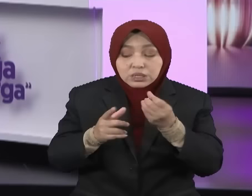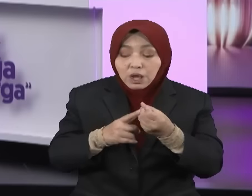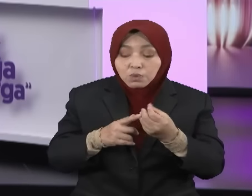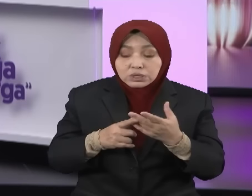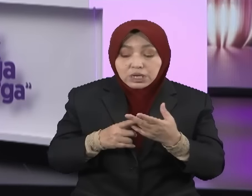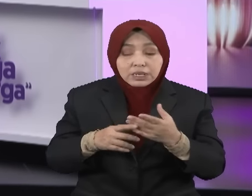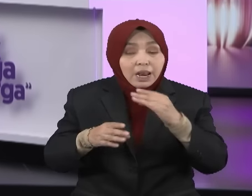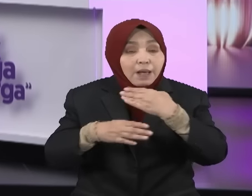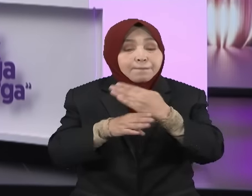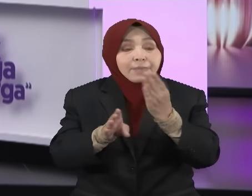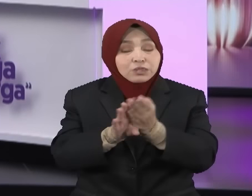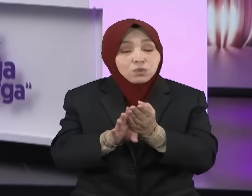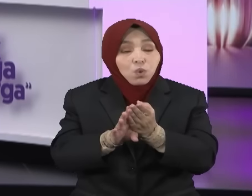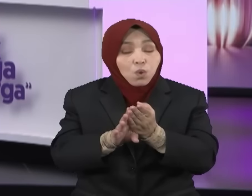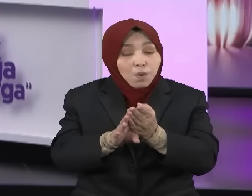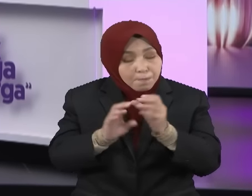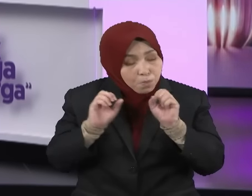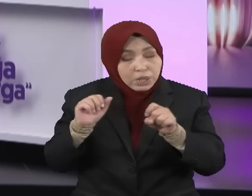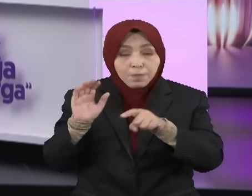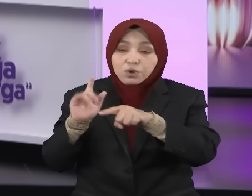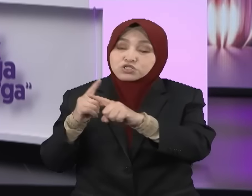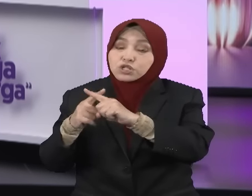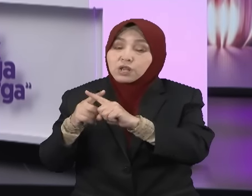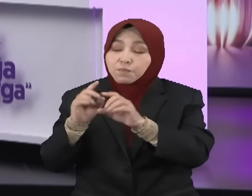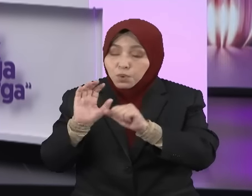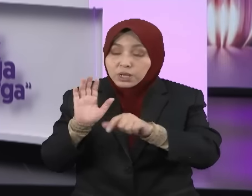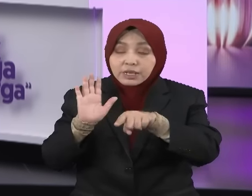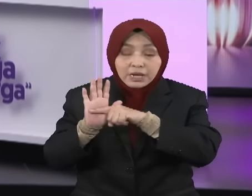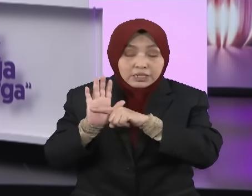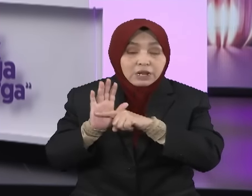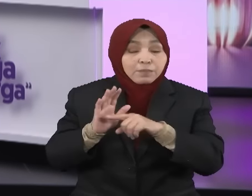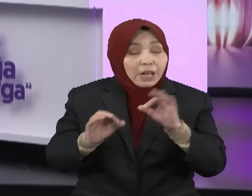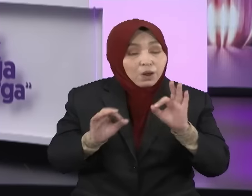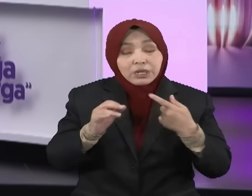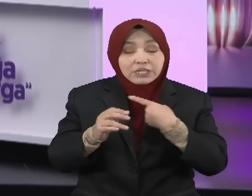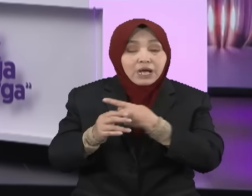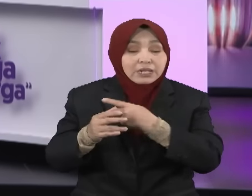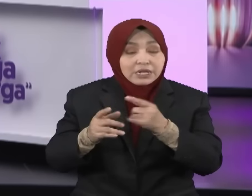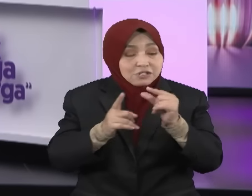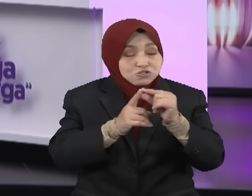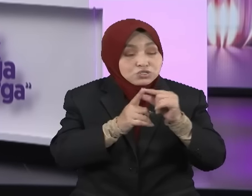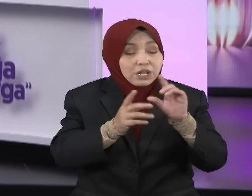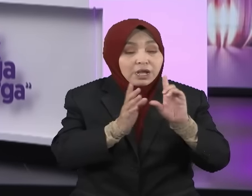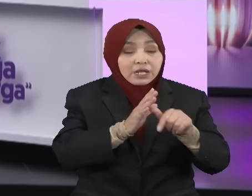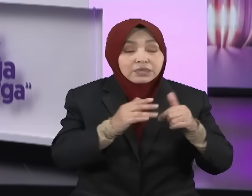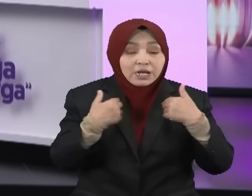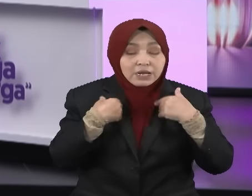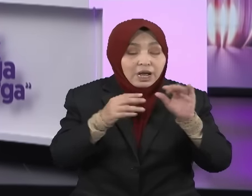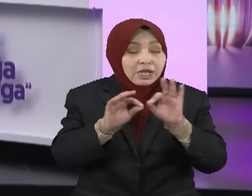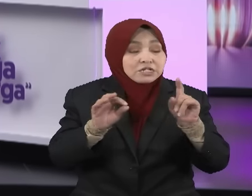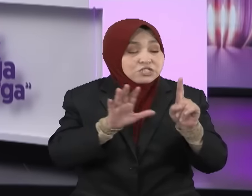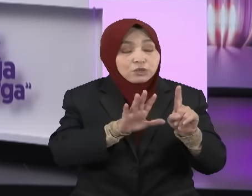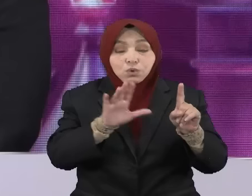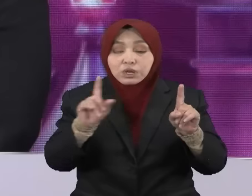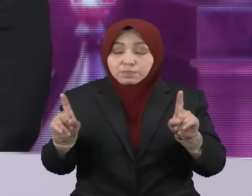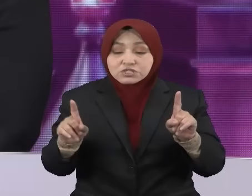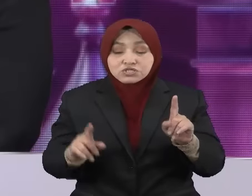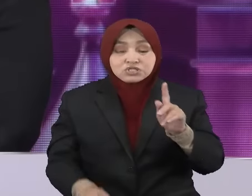Dia dalam bentuk boleh positif boleh negatif, okay. Tapi daripada satu tahap. Okay. Kalau kita ada istilah nanti kita jumpa dalam ayat 151,